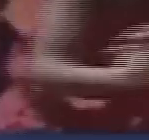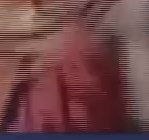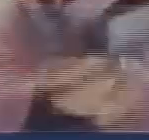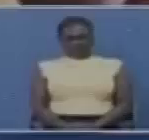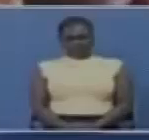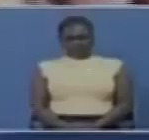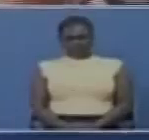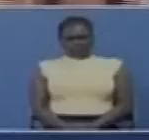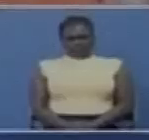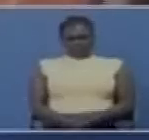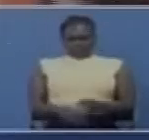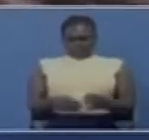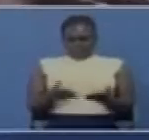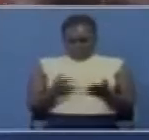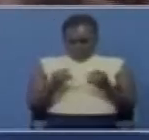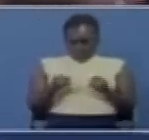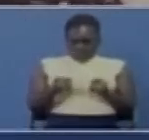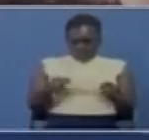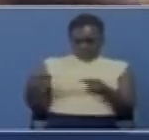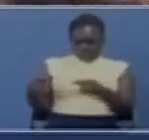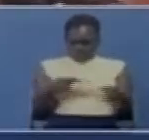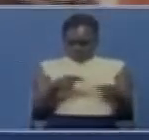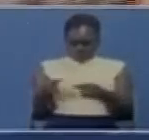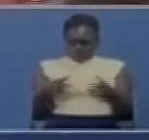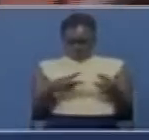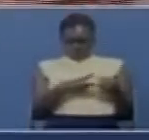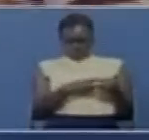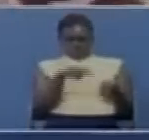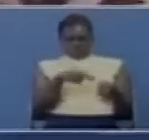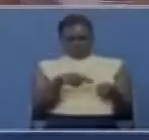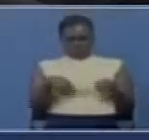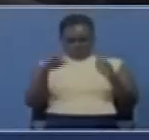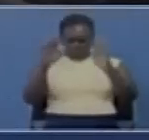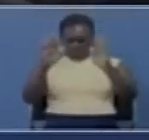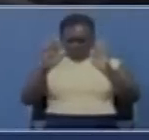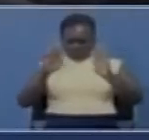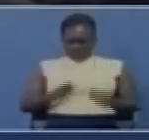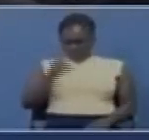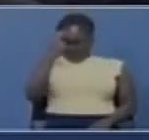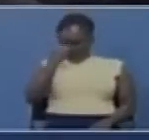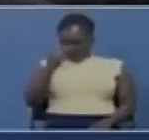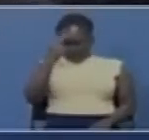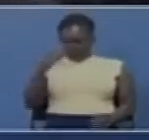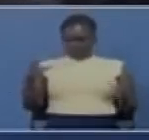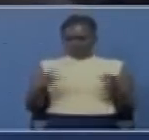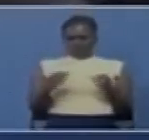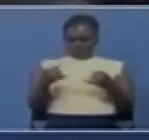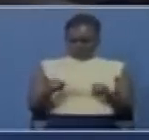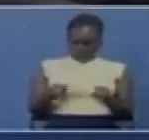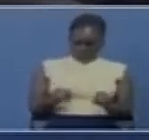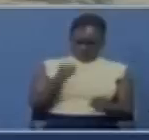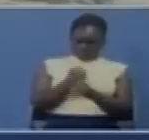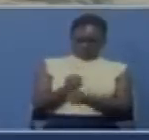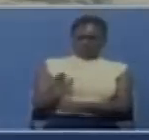Lawiti asasi zilizotikwa jukumu la kupambana na adui huyo anayedhaminiwa mno katika jamii ya Wamasai zingetekeleza majukumu